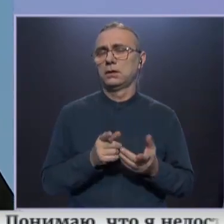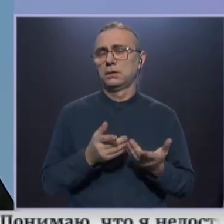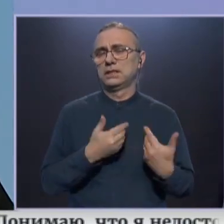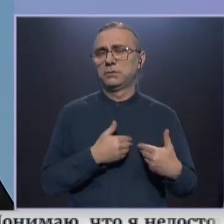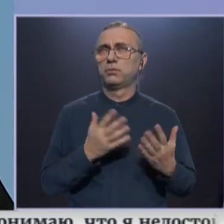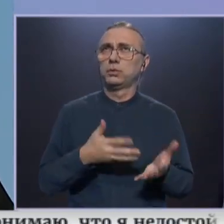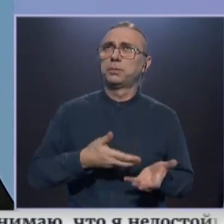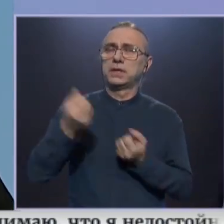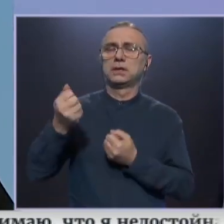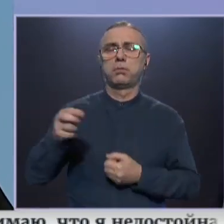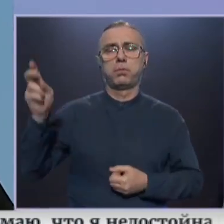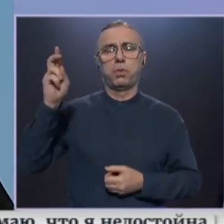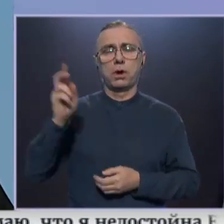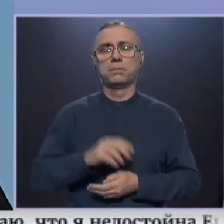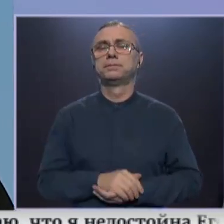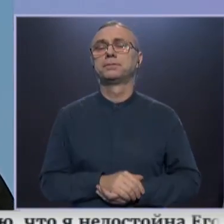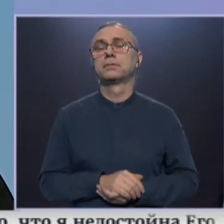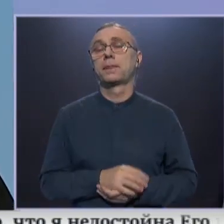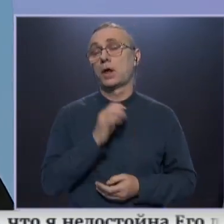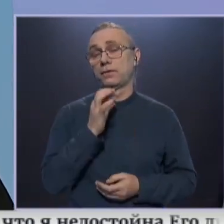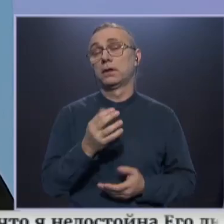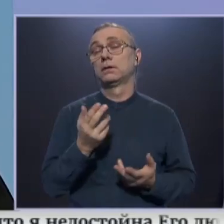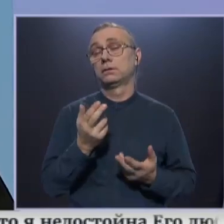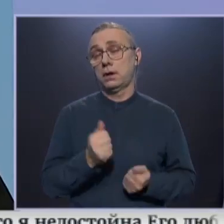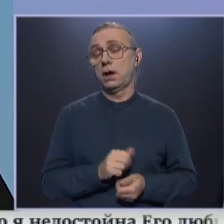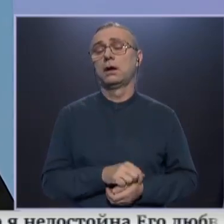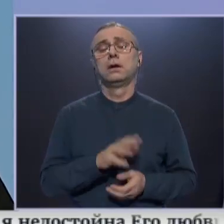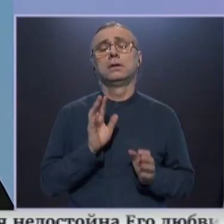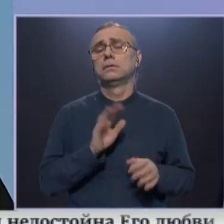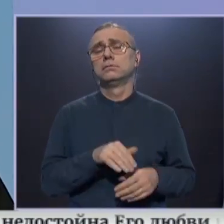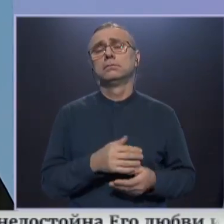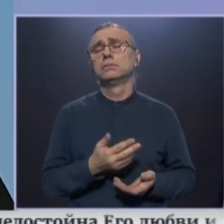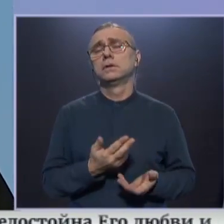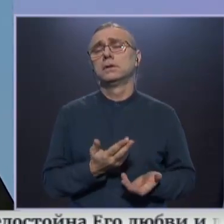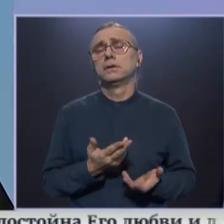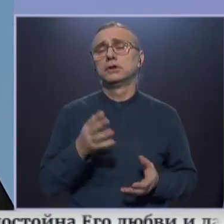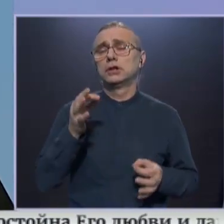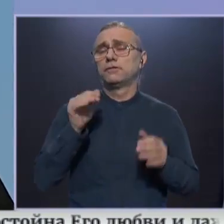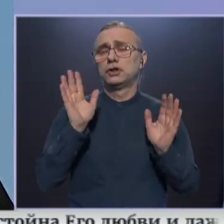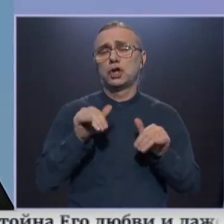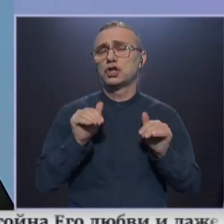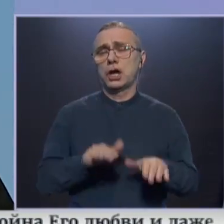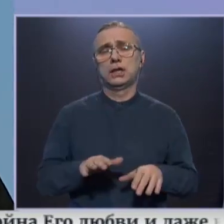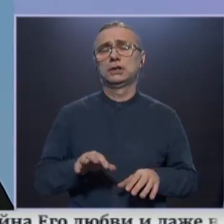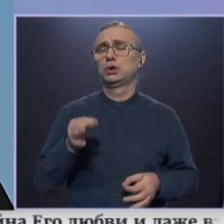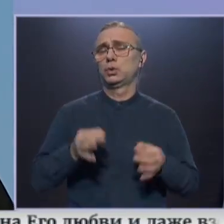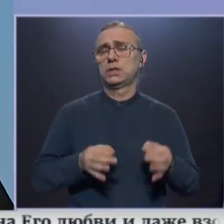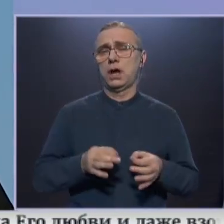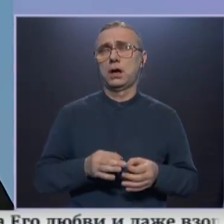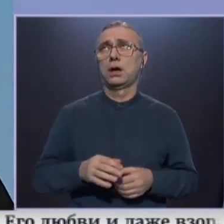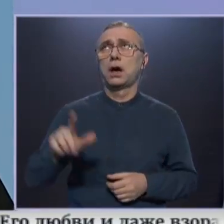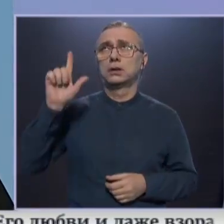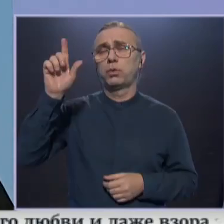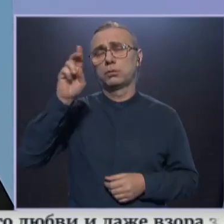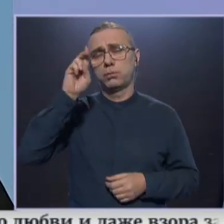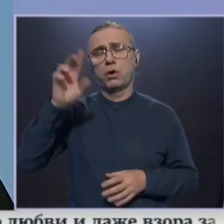лишь свидетель. Даже если свидетель засвидетельствует как-то не очень, все равно решает судья. А поскольку Господь, Бог, Вседержитель, Он